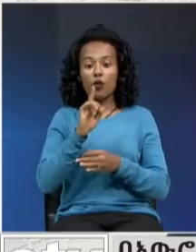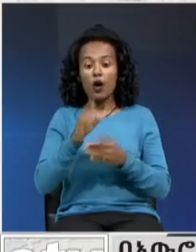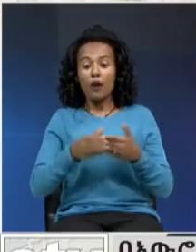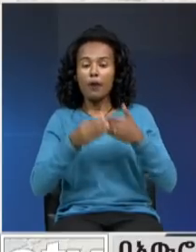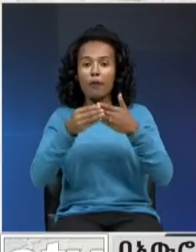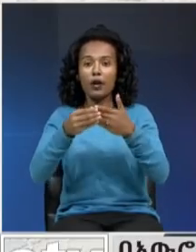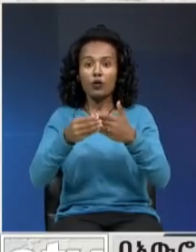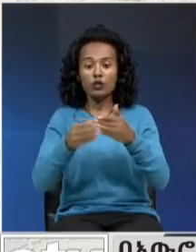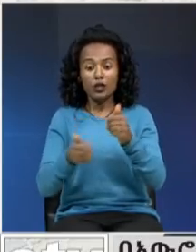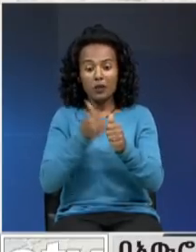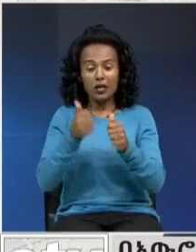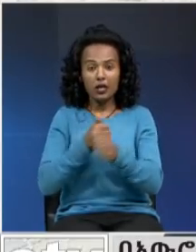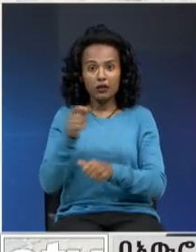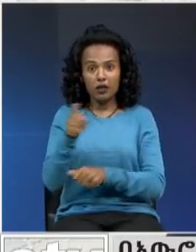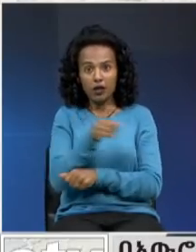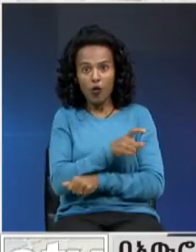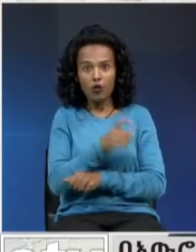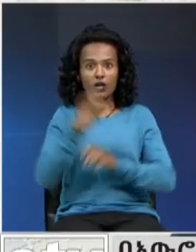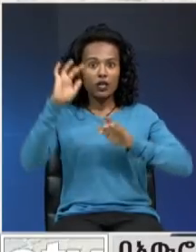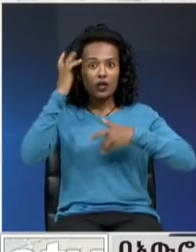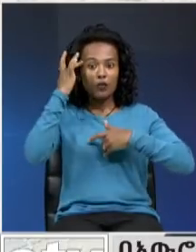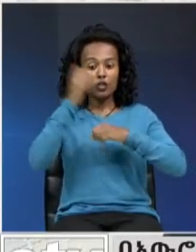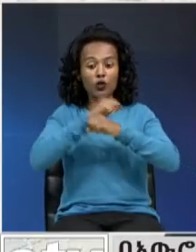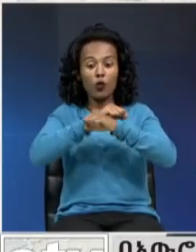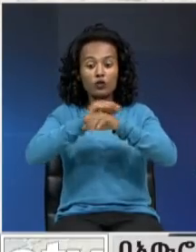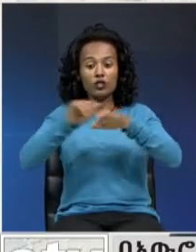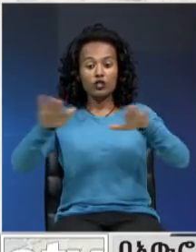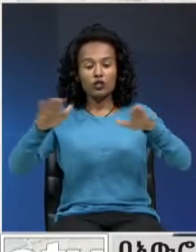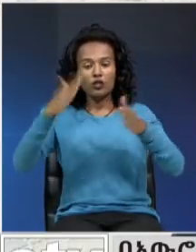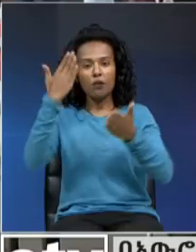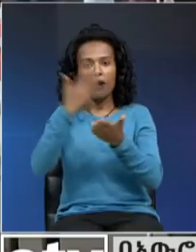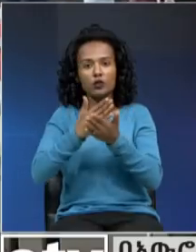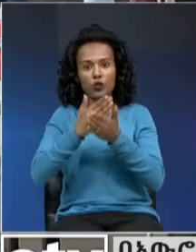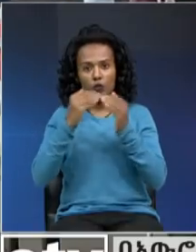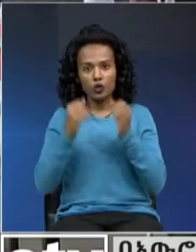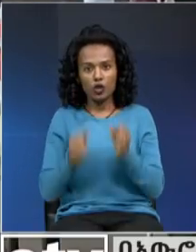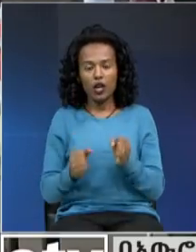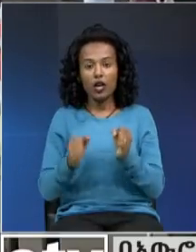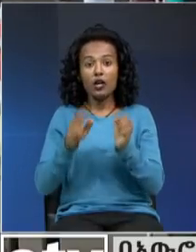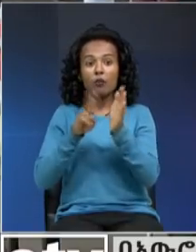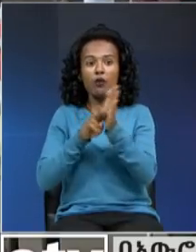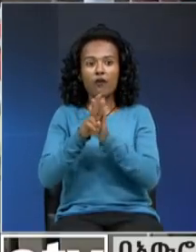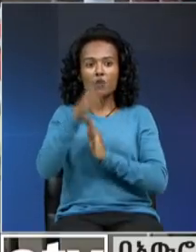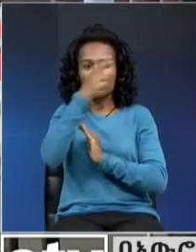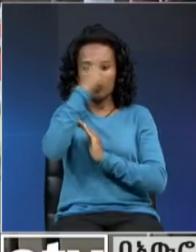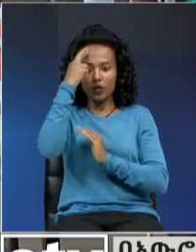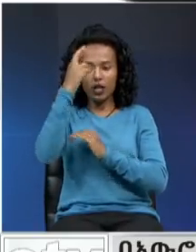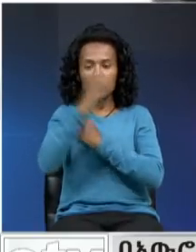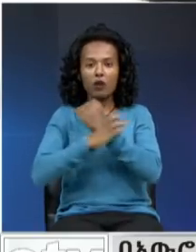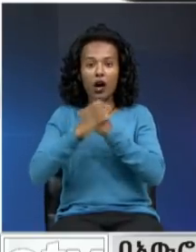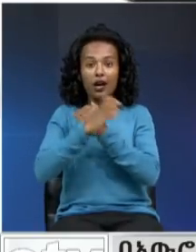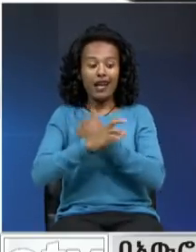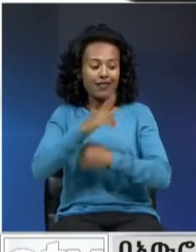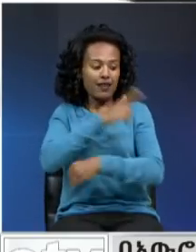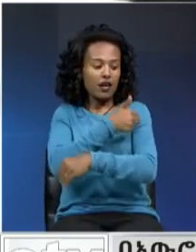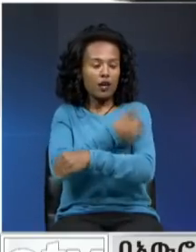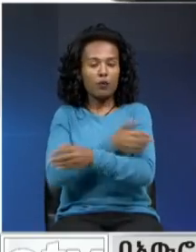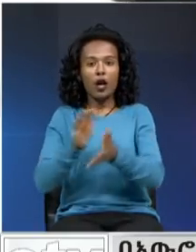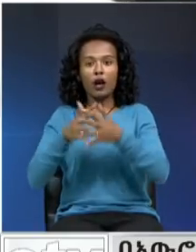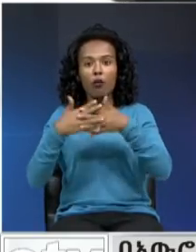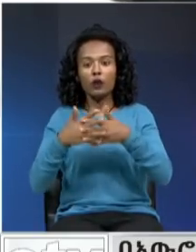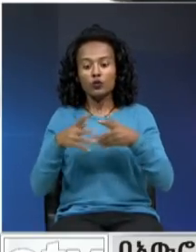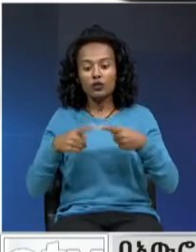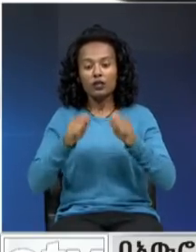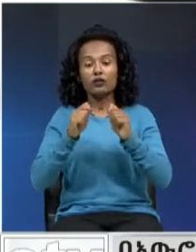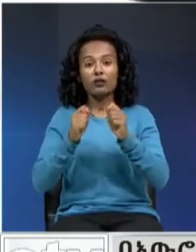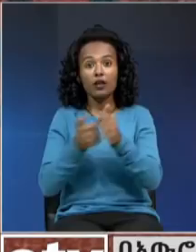መመሪያዎች የምንከተል ከሆነ የበሽታውን ስርጭት ማስቆም ይቻላል። በቫይረሱ ምክንያት በሀገራት የህክምና ግብዓቶች እጥረትን